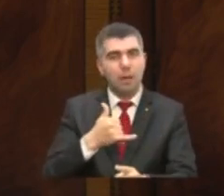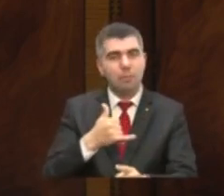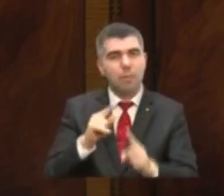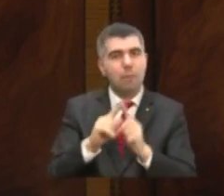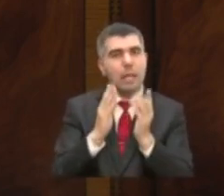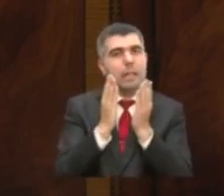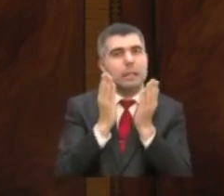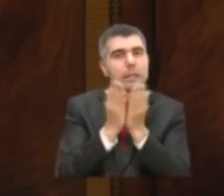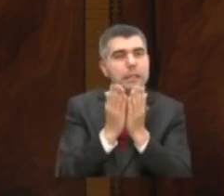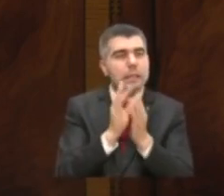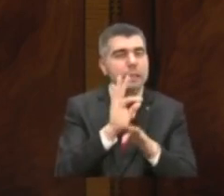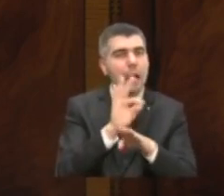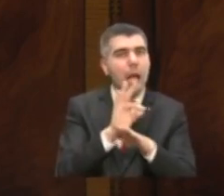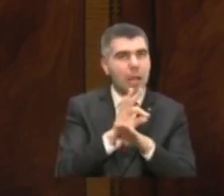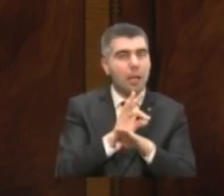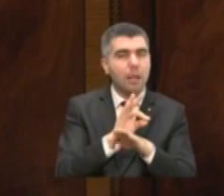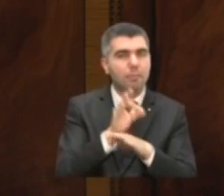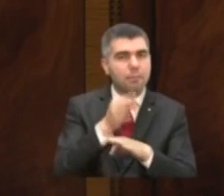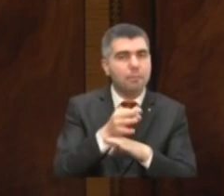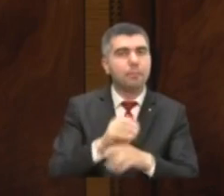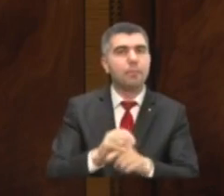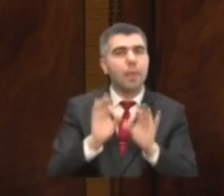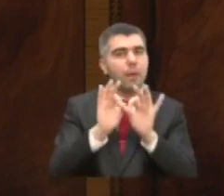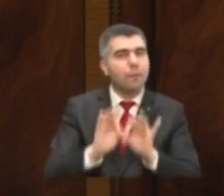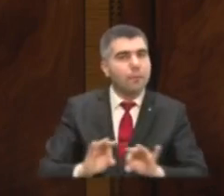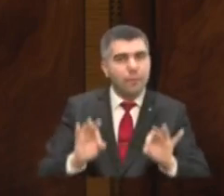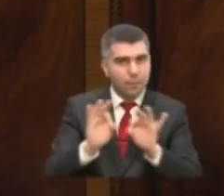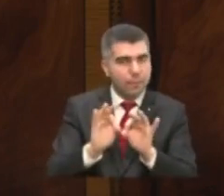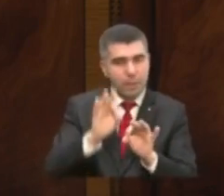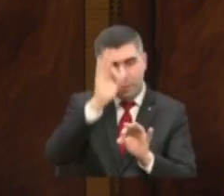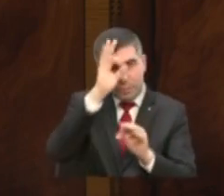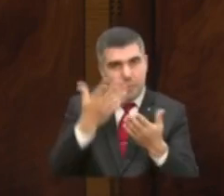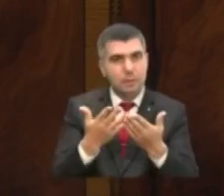تعليما كاملا حقيقيا ولا تكوينا